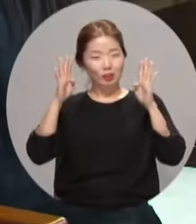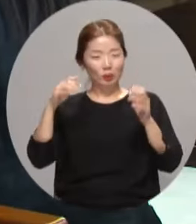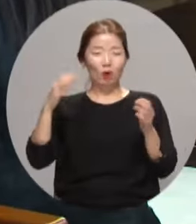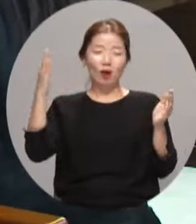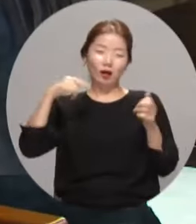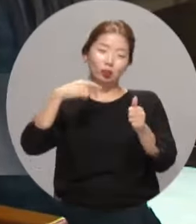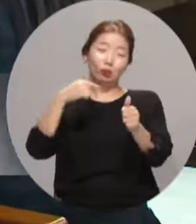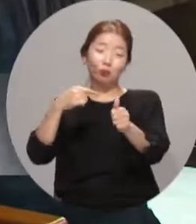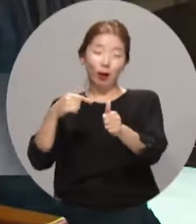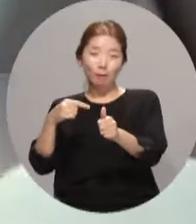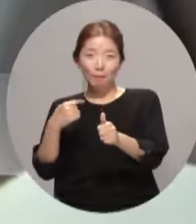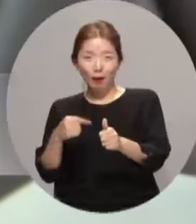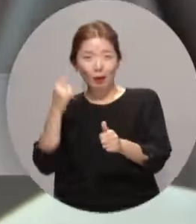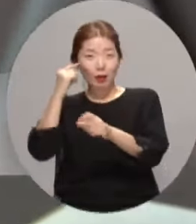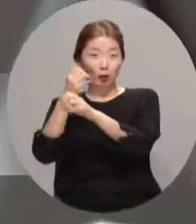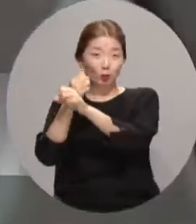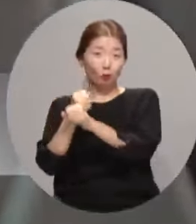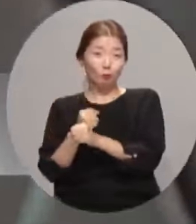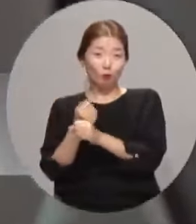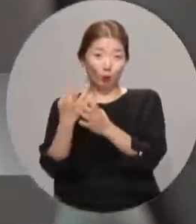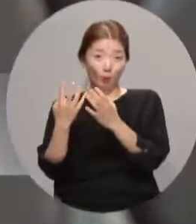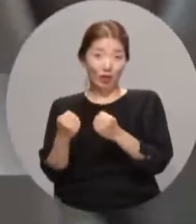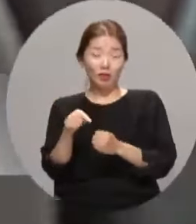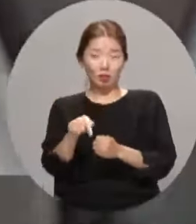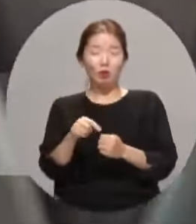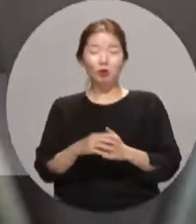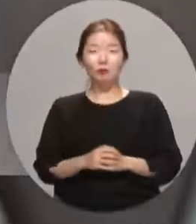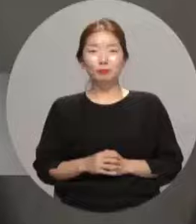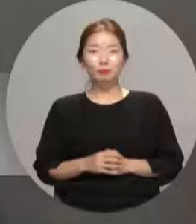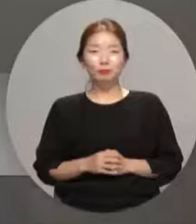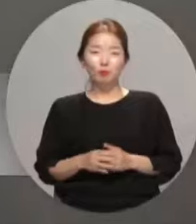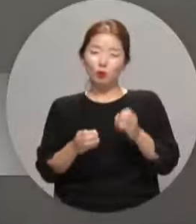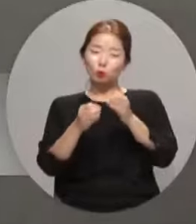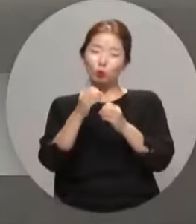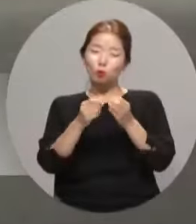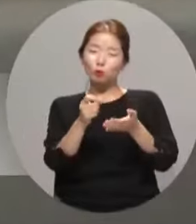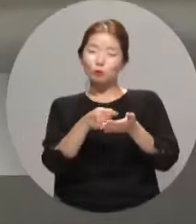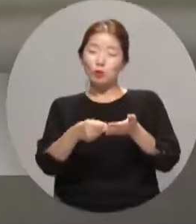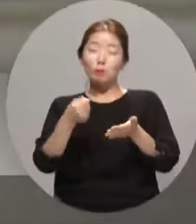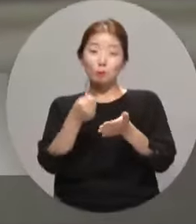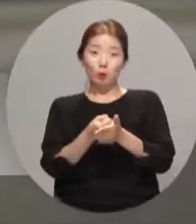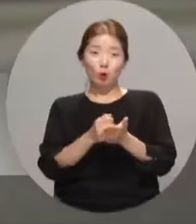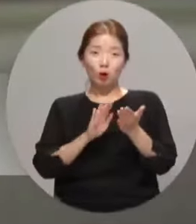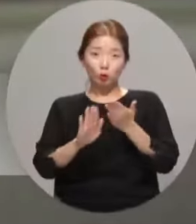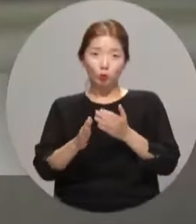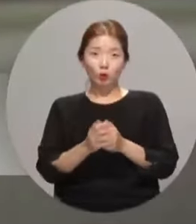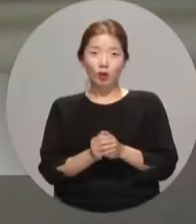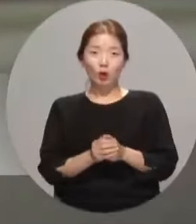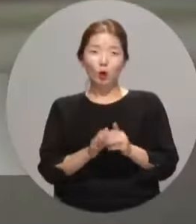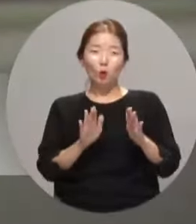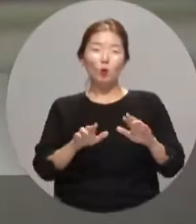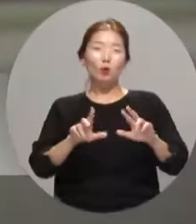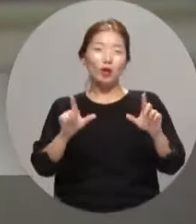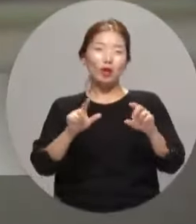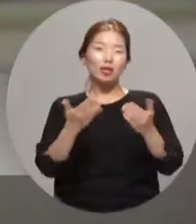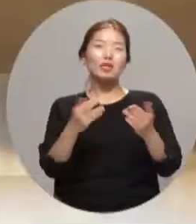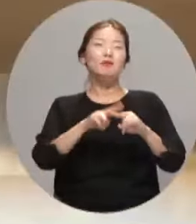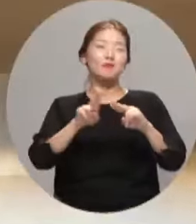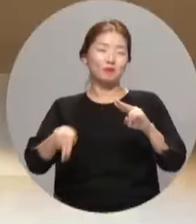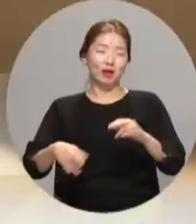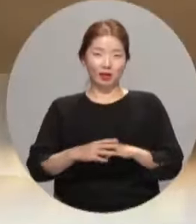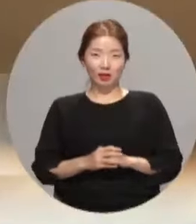학생들을 가르치며 학술 연구에 몰입했던 우신영 작가는 소설을 쓰기로 마음먹으며 올해 초 강단에서